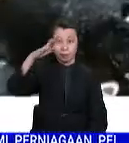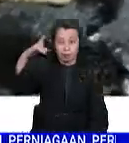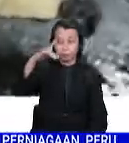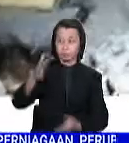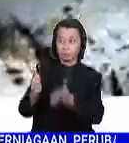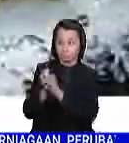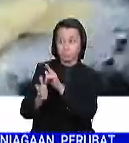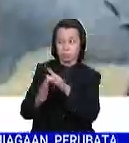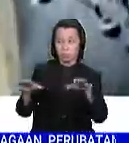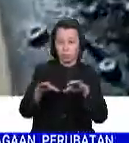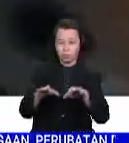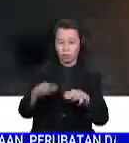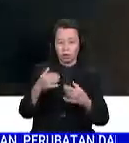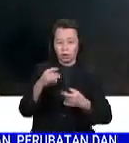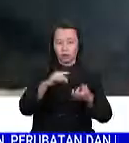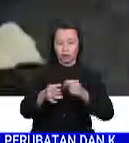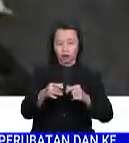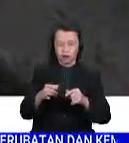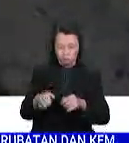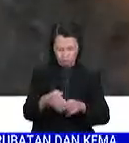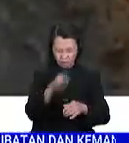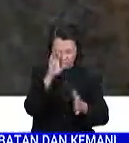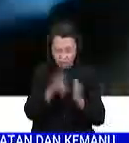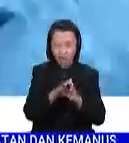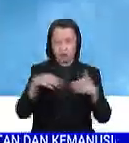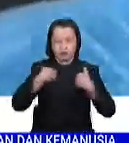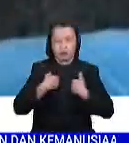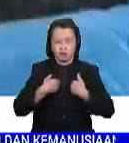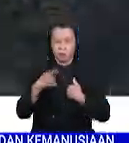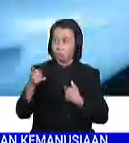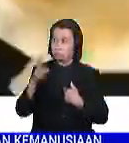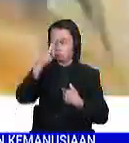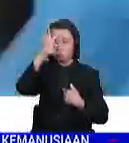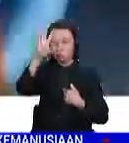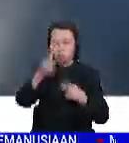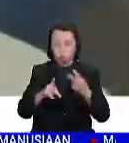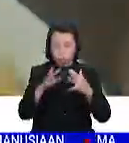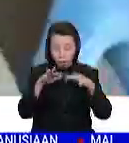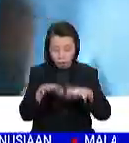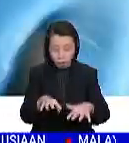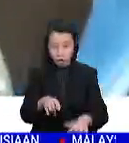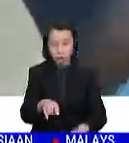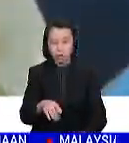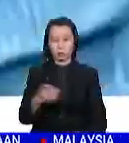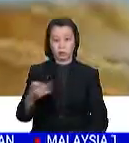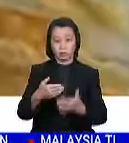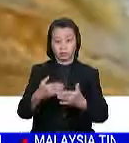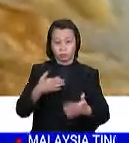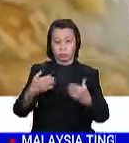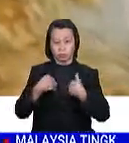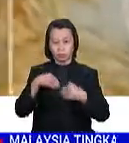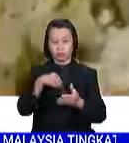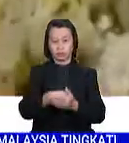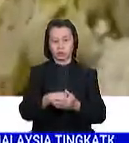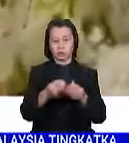diminta untuk membuat roti telur berbentuk biawak. Hasilnya yang kreatif memukau perhatian pelanggan. Dia sebelum ini pernah tular di